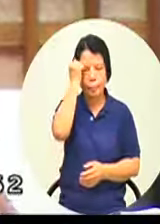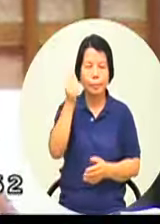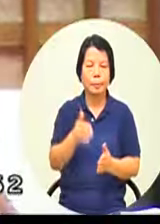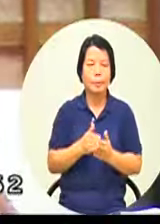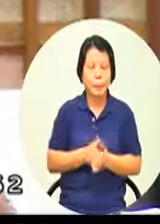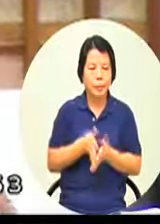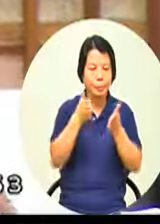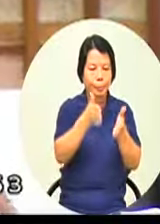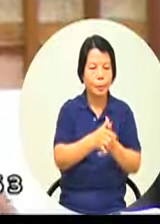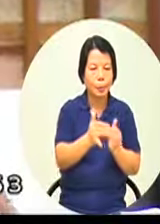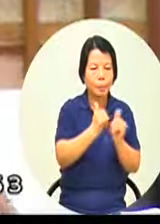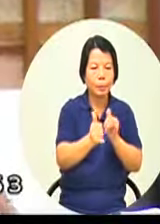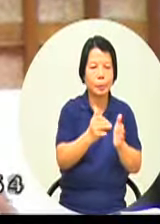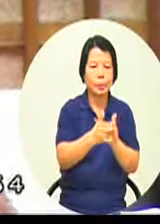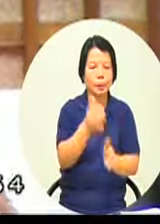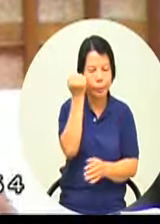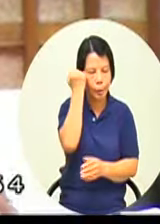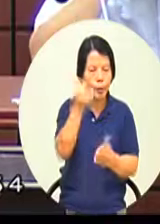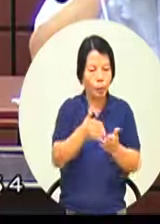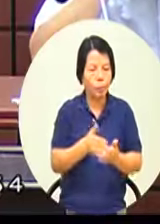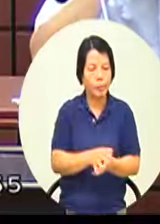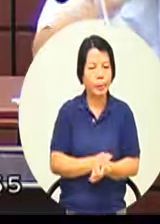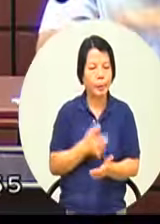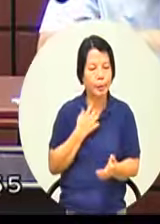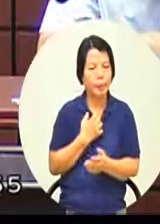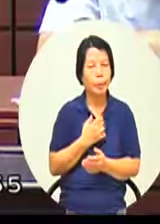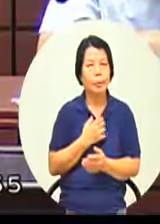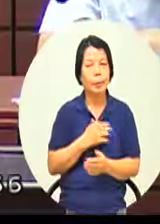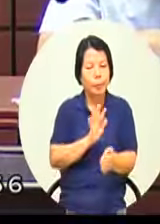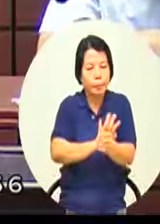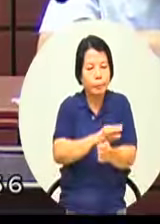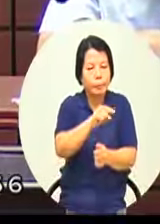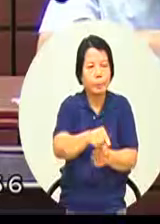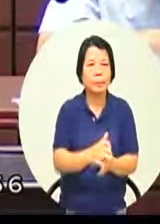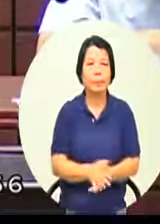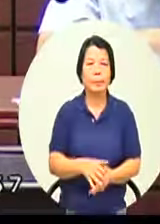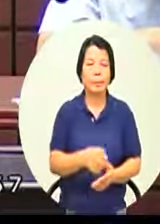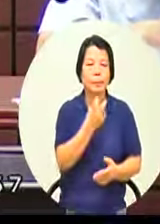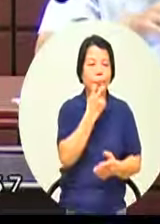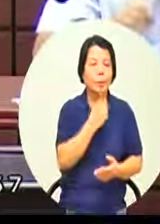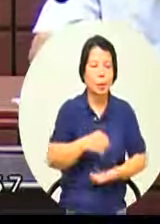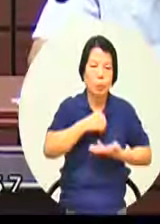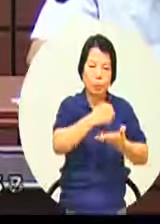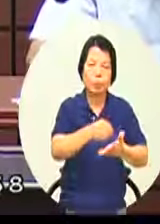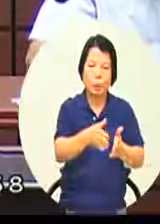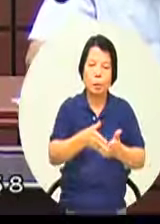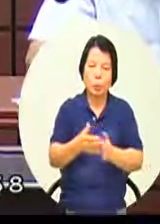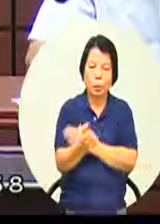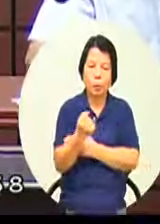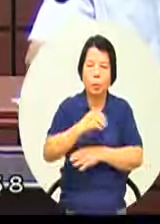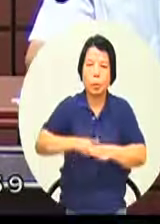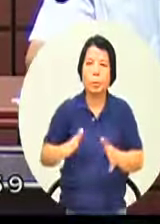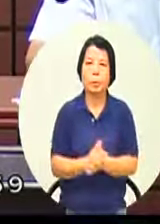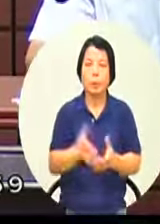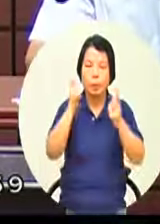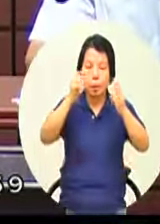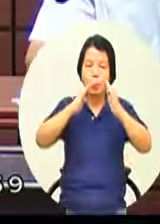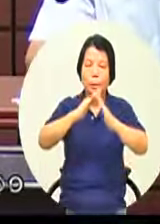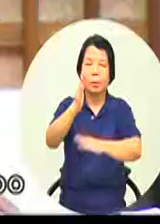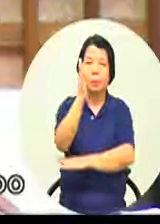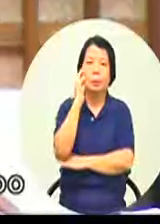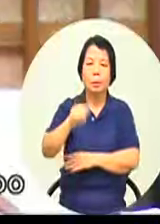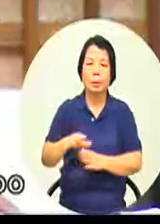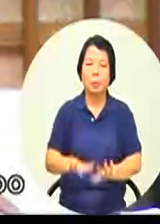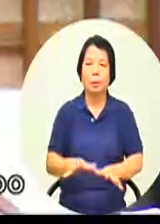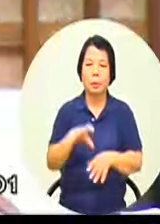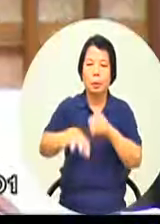啊，好不好？ 我们好的意见我会跟中央积极来建议的哈。 除了中央，你应该享有你高雄市现有的是这个